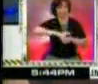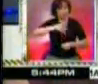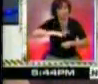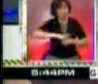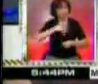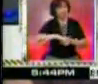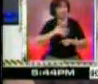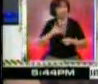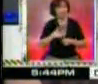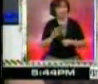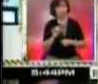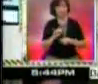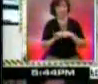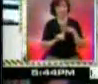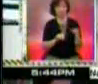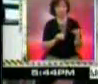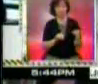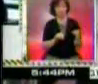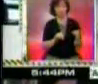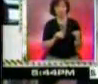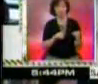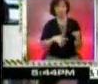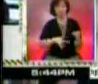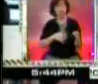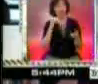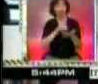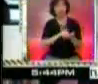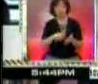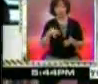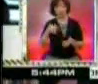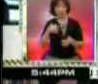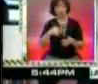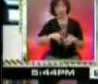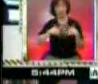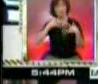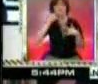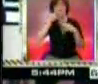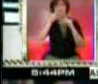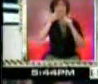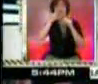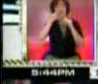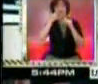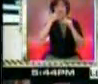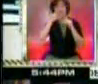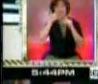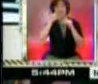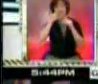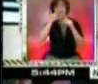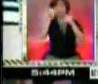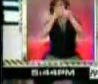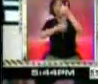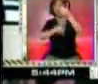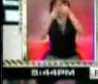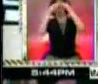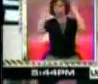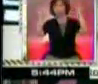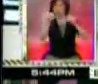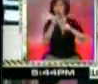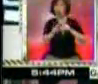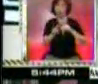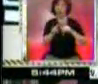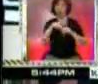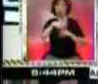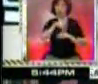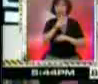ko po sa kanya... Sige, habang nagsalita si ma'am, tawagan siyong mayor. Mayor's office, kasi under yung mayor. Okay. Kung hindi mayor, yung